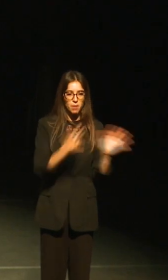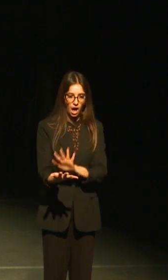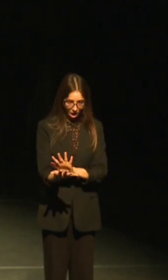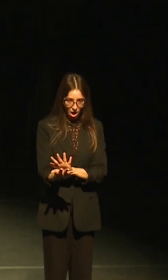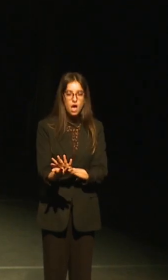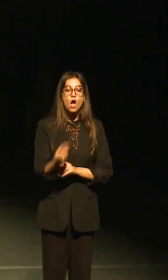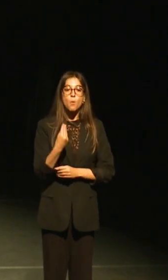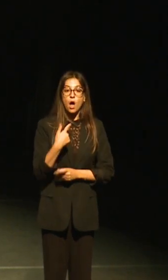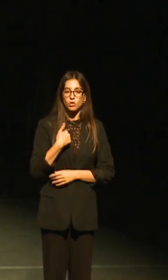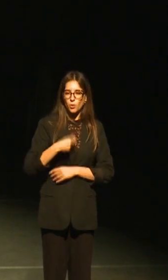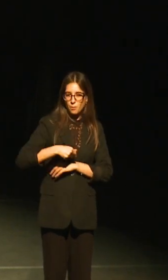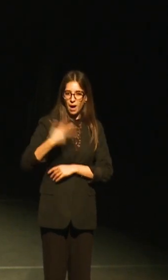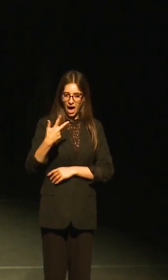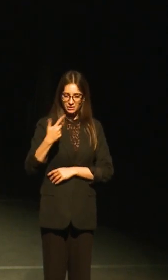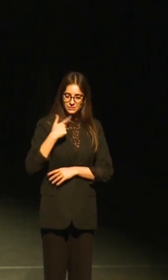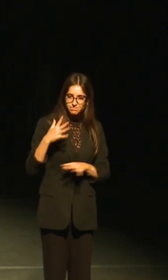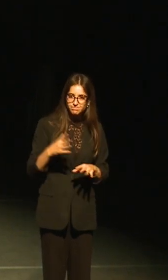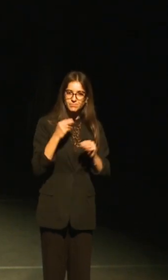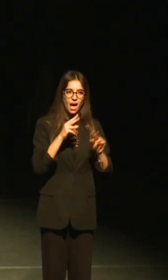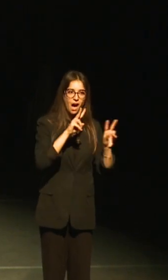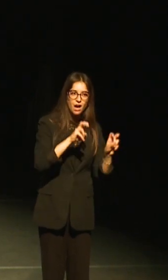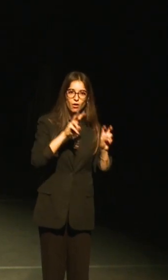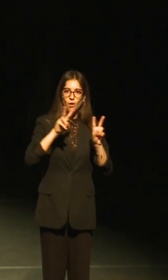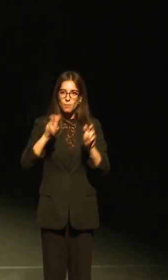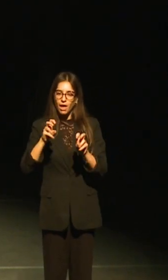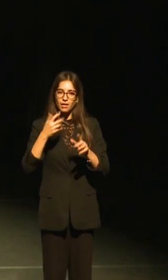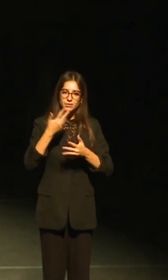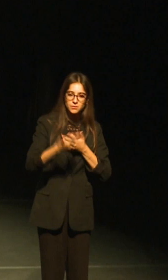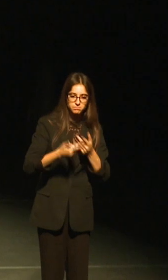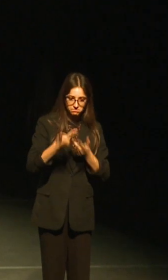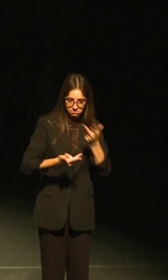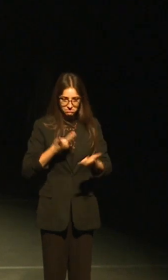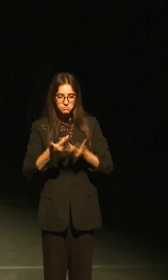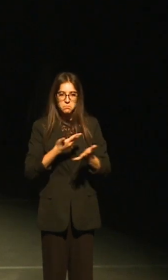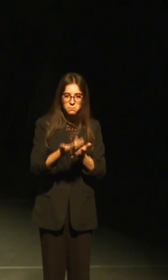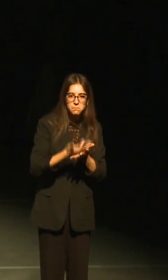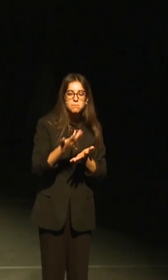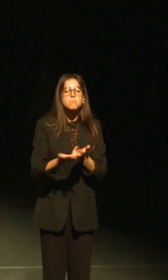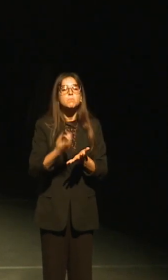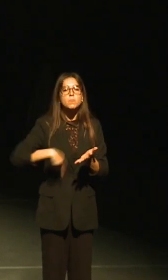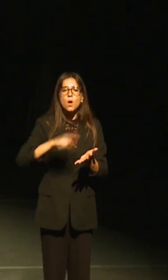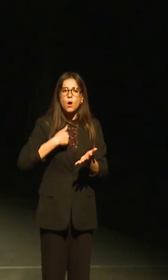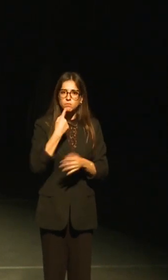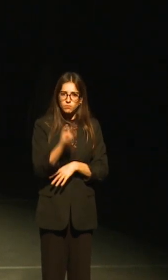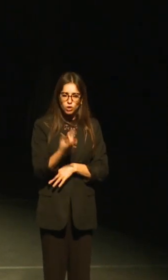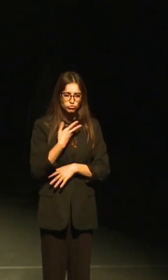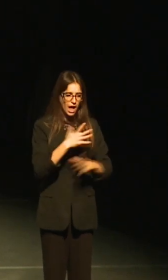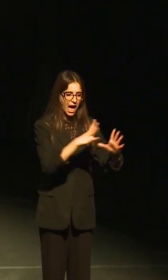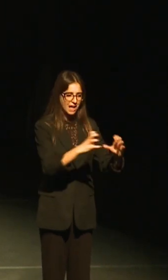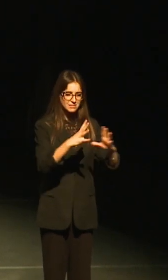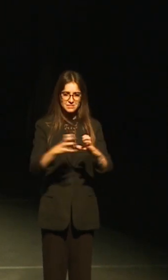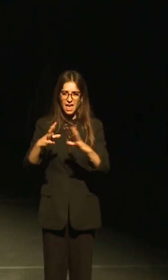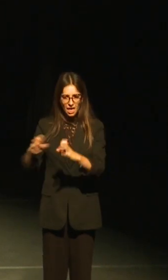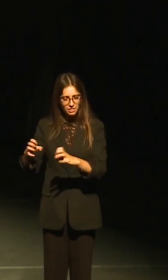questi argomenti in parks lo facevamo dicendo se ci sono delle aziende che vogliono assegnare il passo